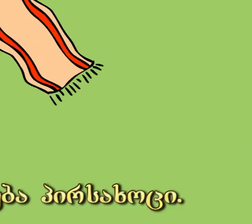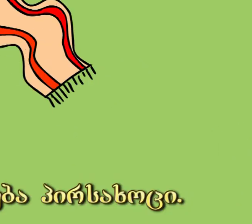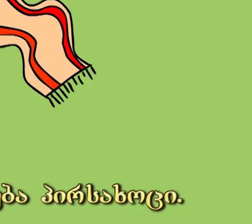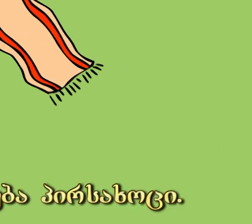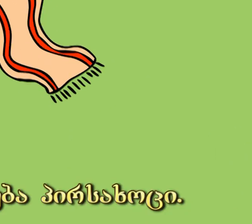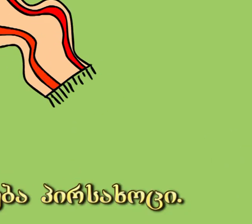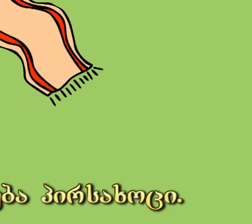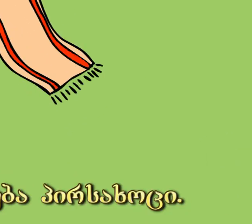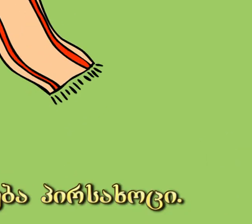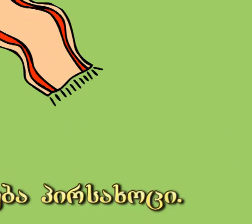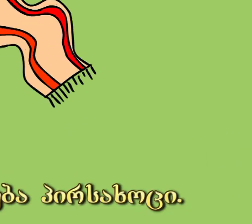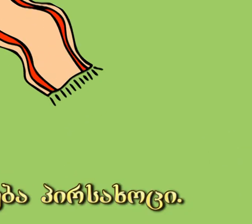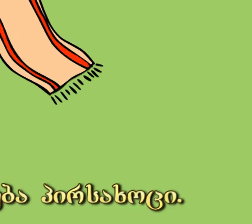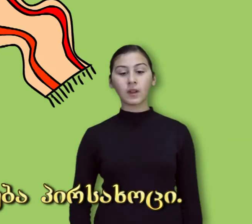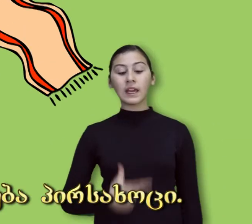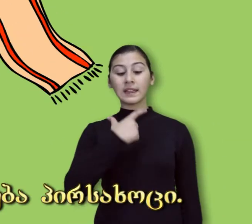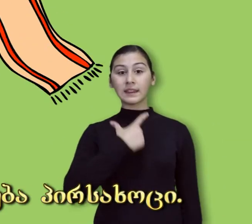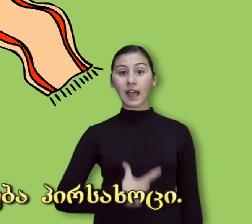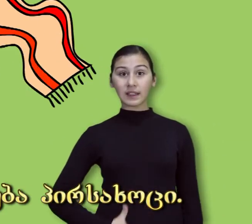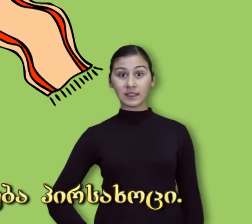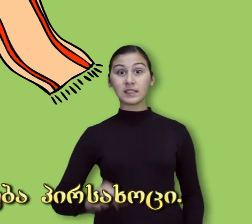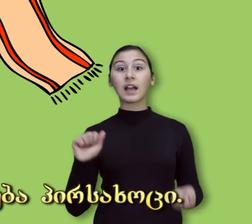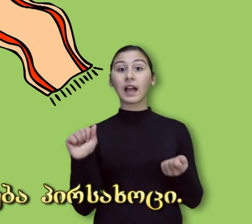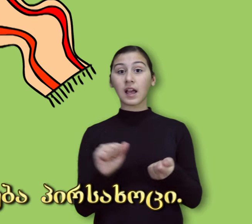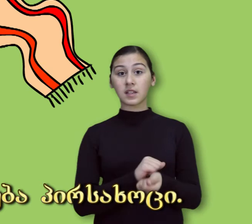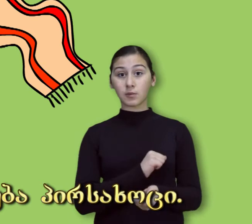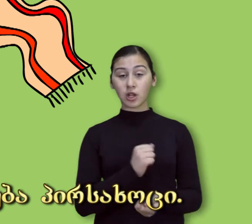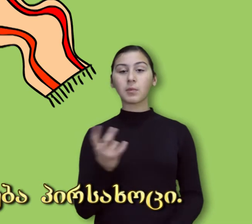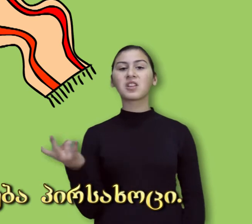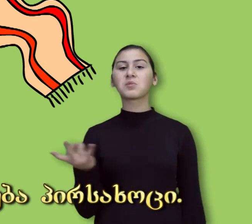ტანის გასამშრალებლად მჭირდება პირსახოცი.